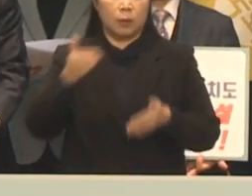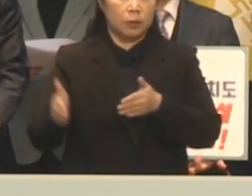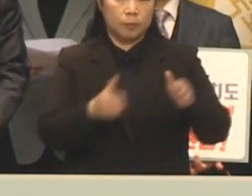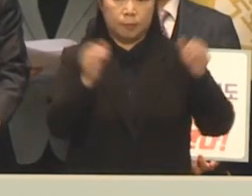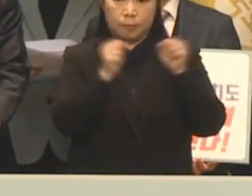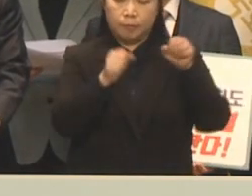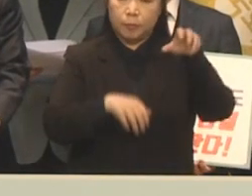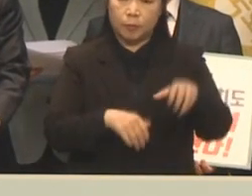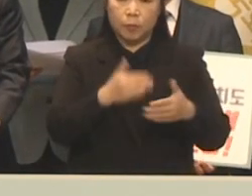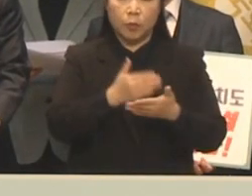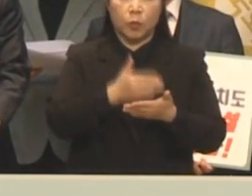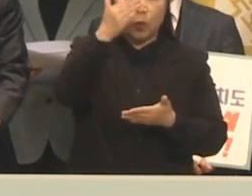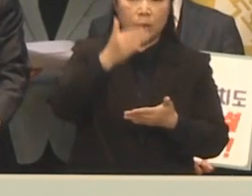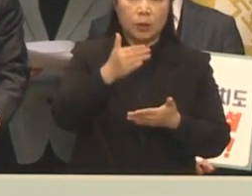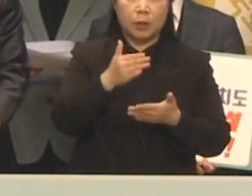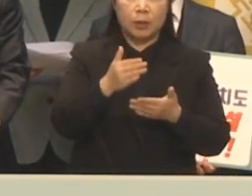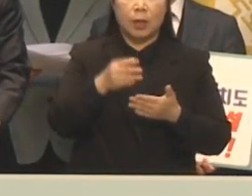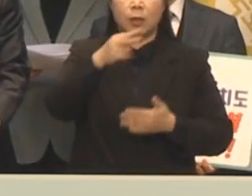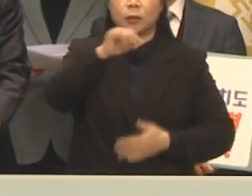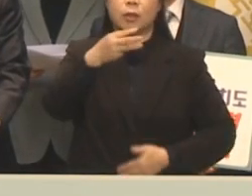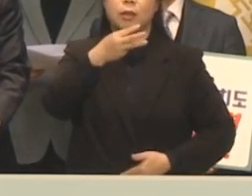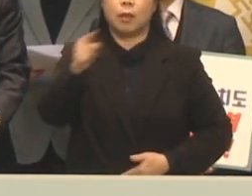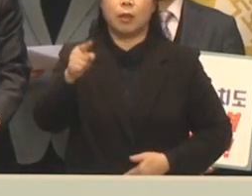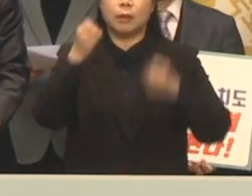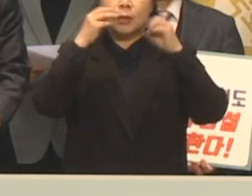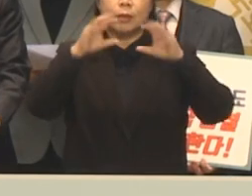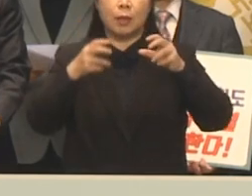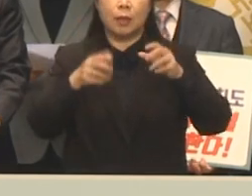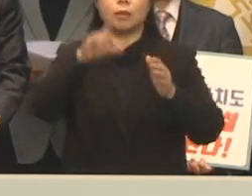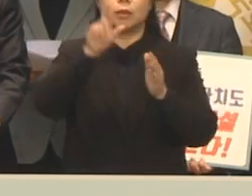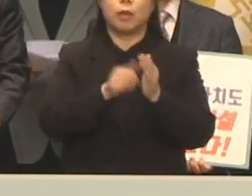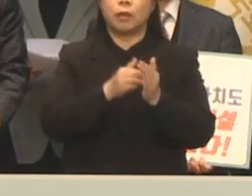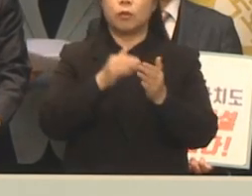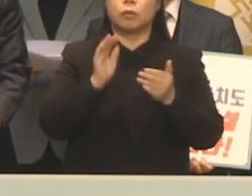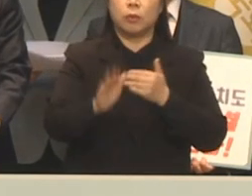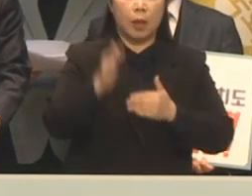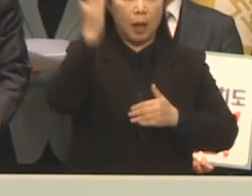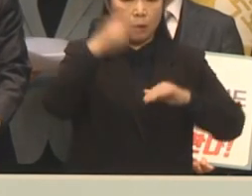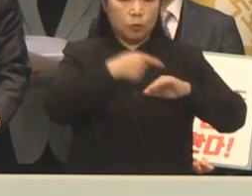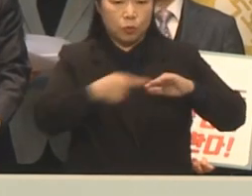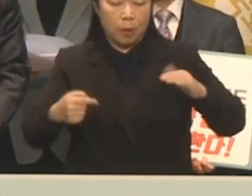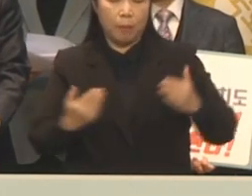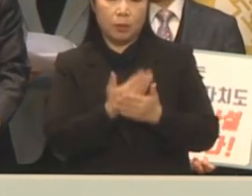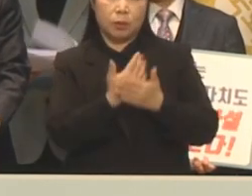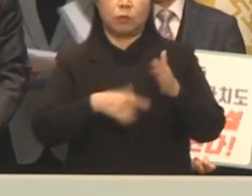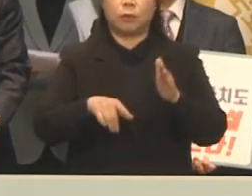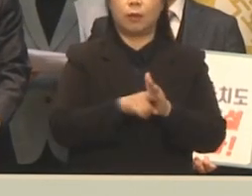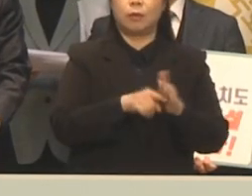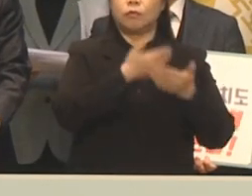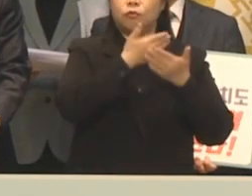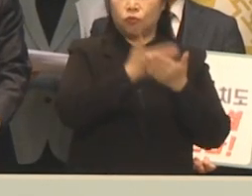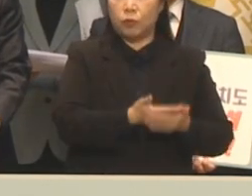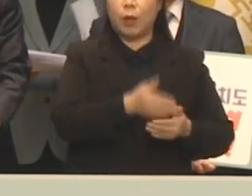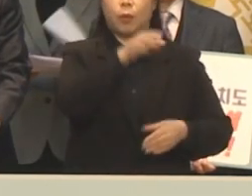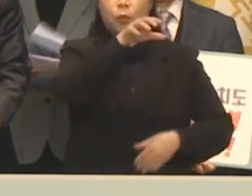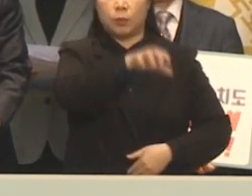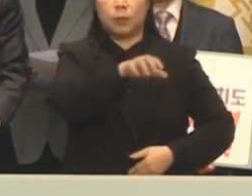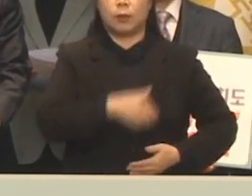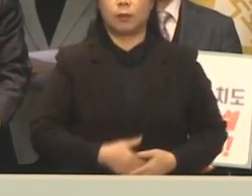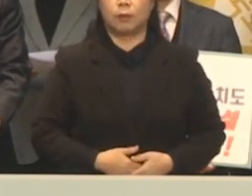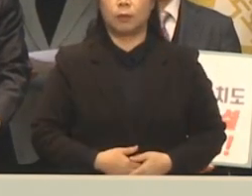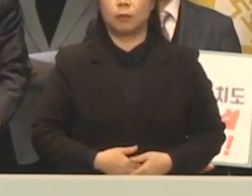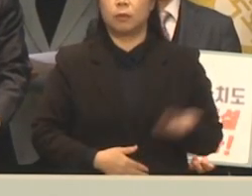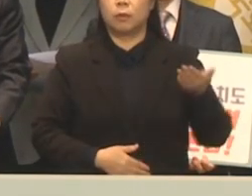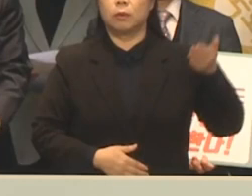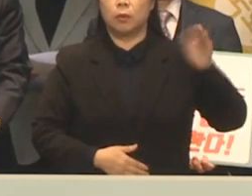북부는 통일신라 시대 이후 우리 민족의 발전을 이끌어온 핵심 공간입니다.